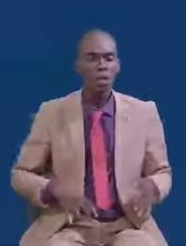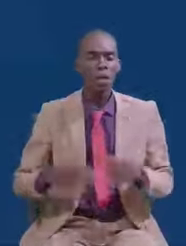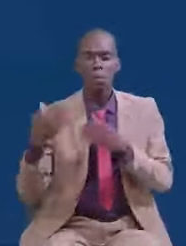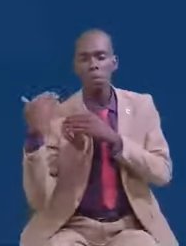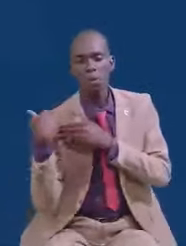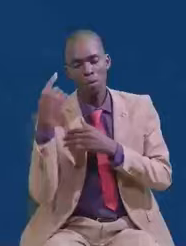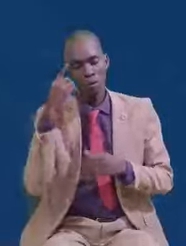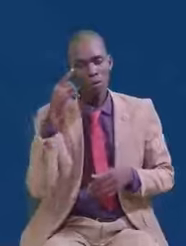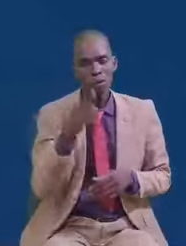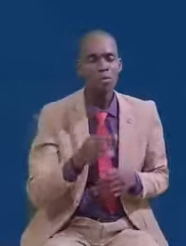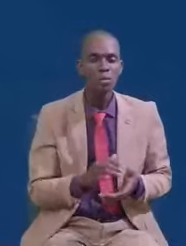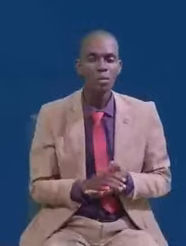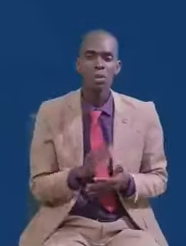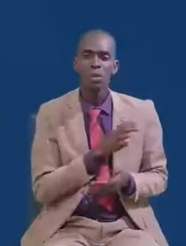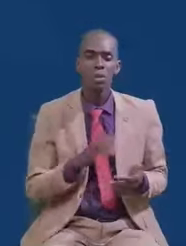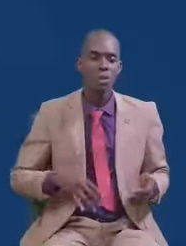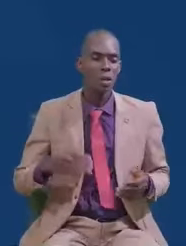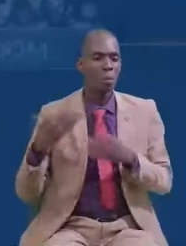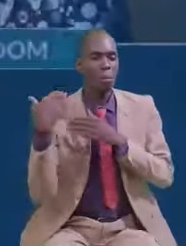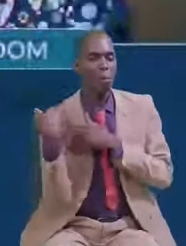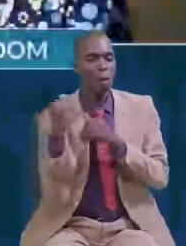Il a tout porté pour vous.